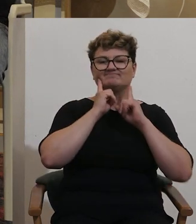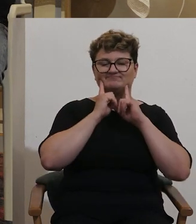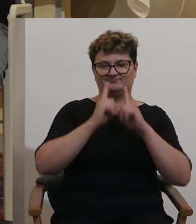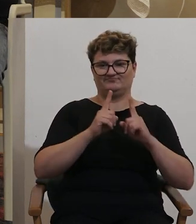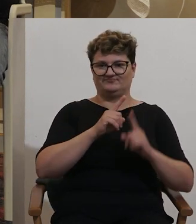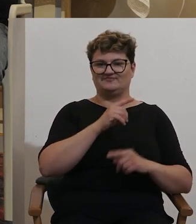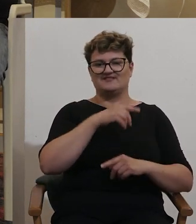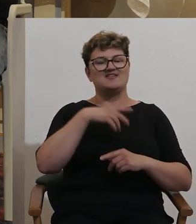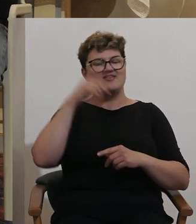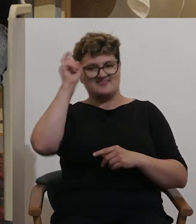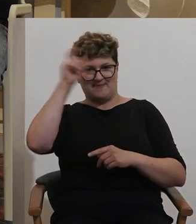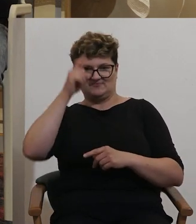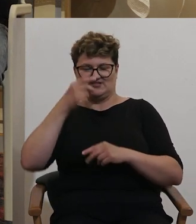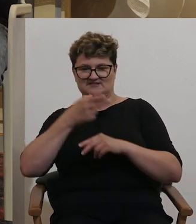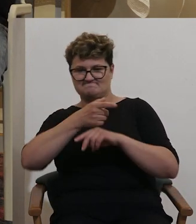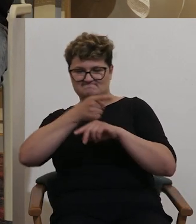rąk niemieckich snajperów.